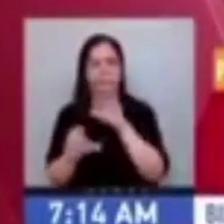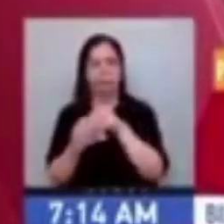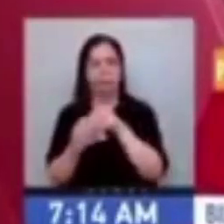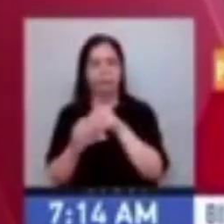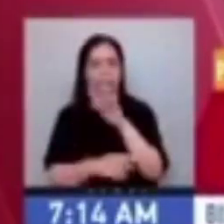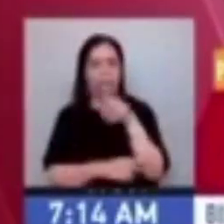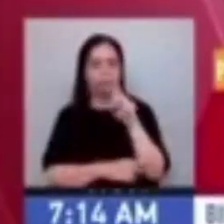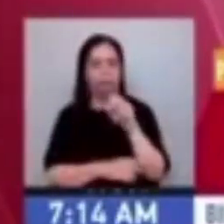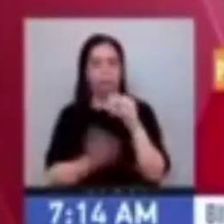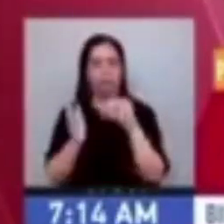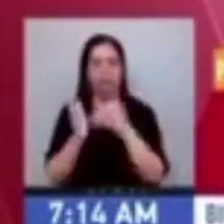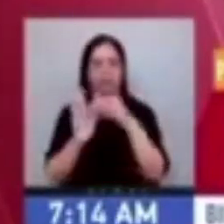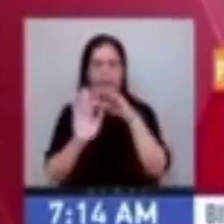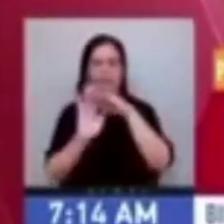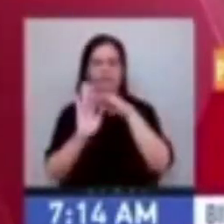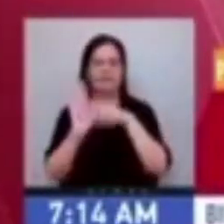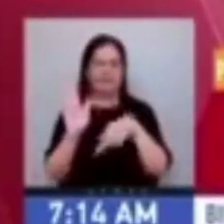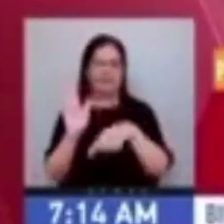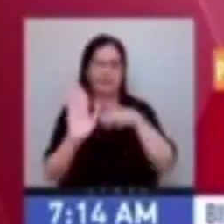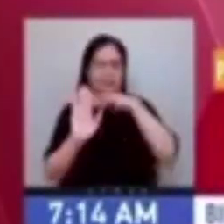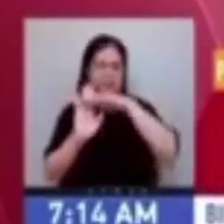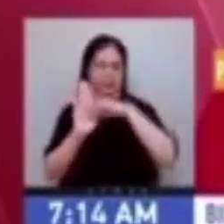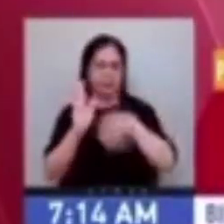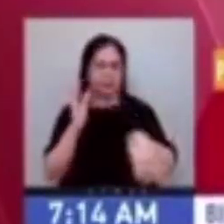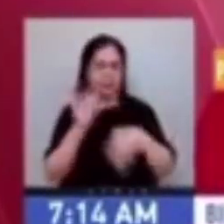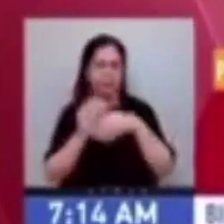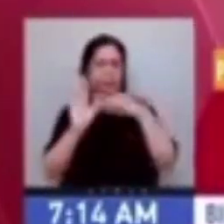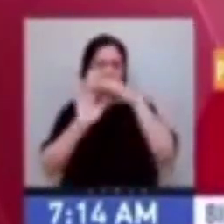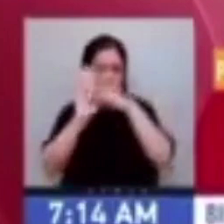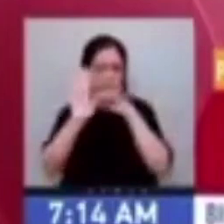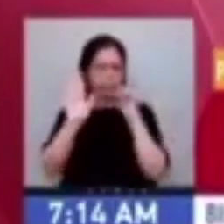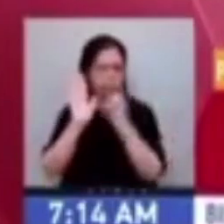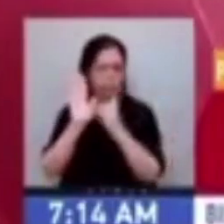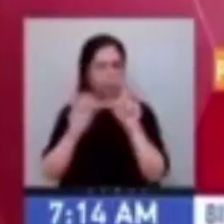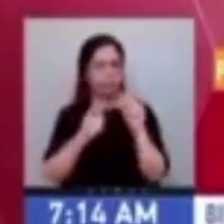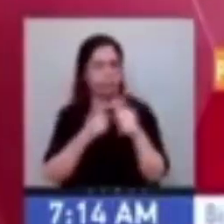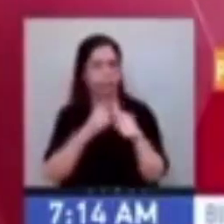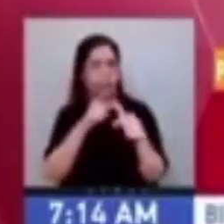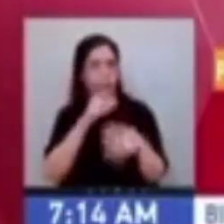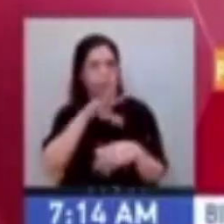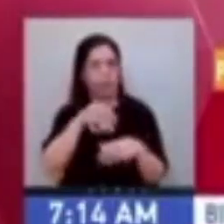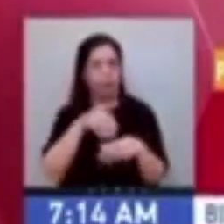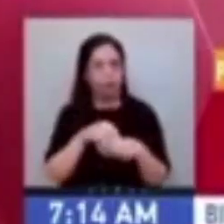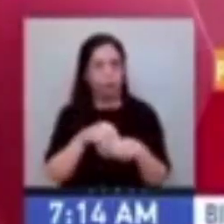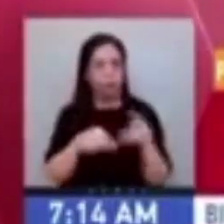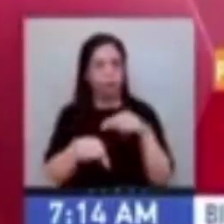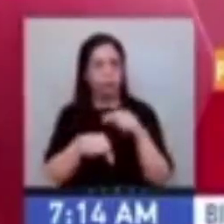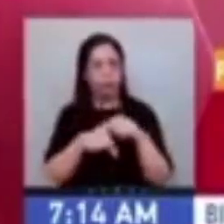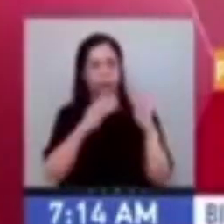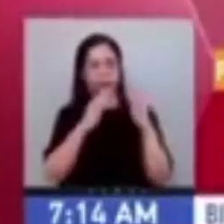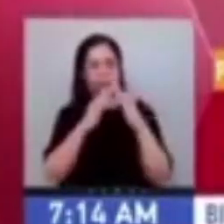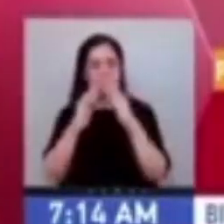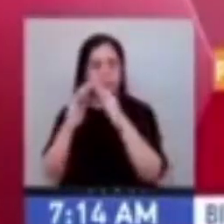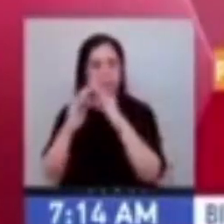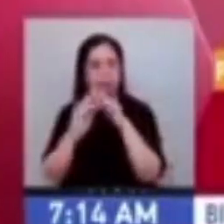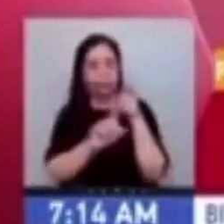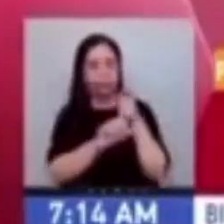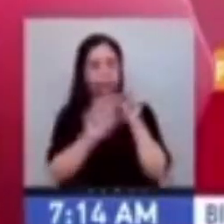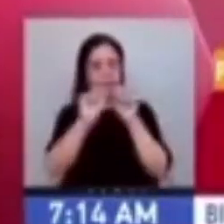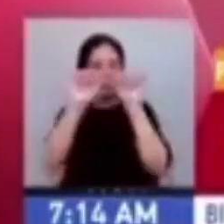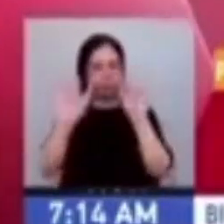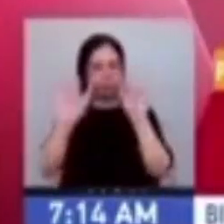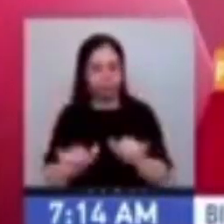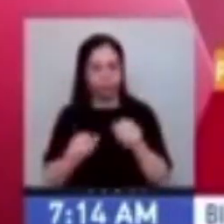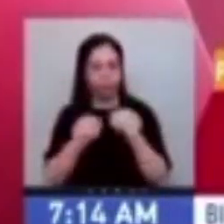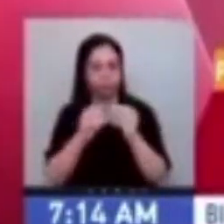batas yung mga pamantayan para dyan. Una nga po, kayo po ay nakasama dun sa National Household Targeting System natin na Poorest of the